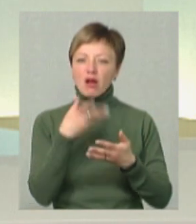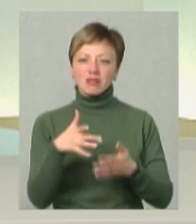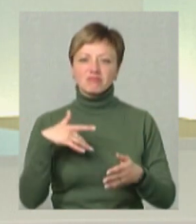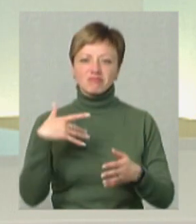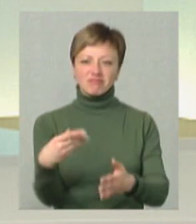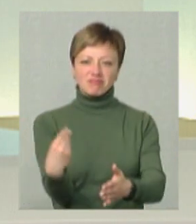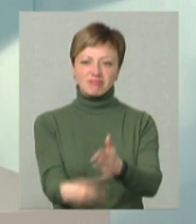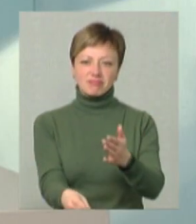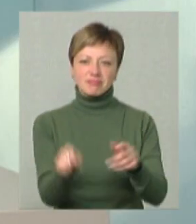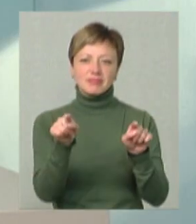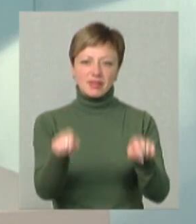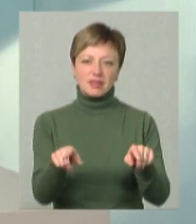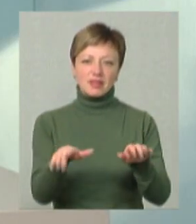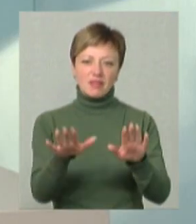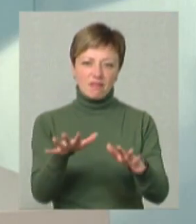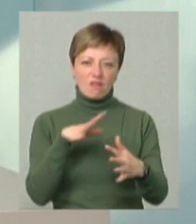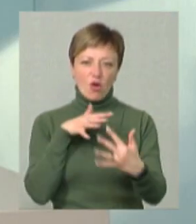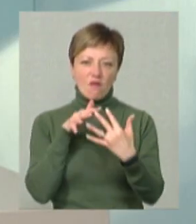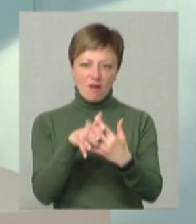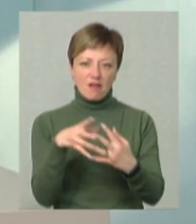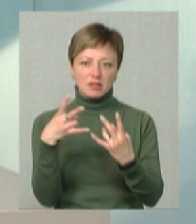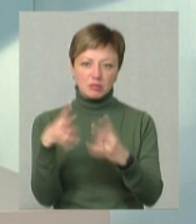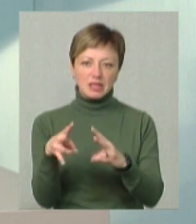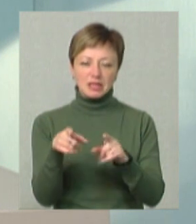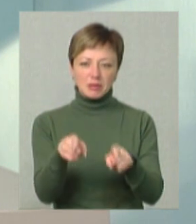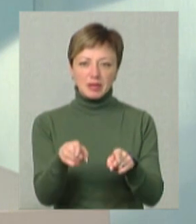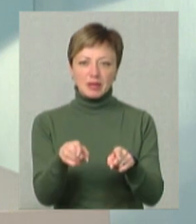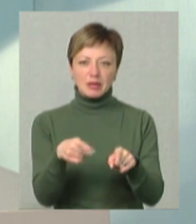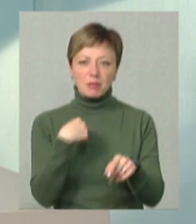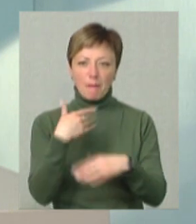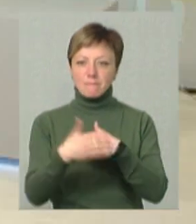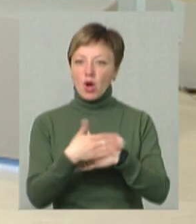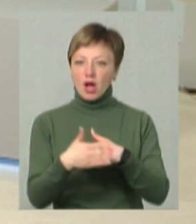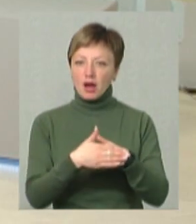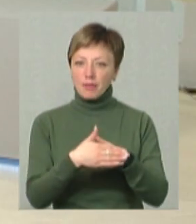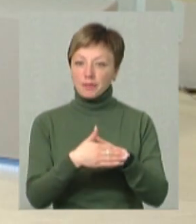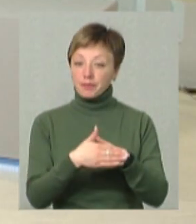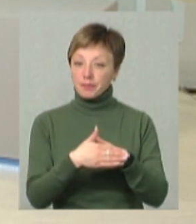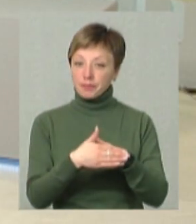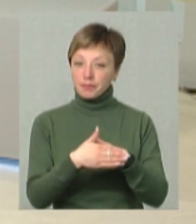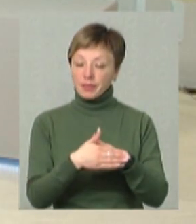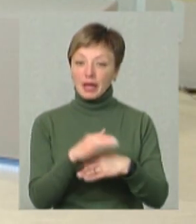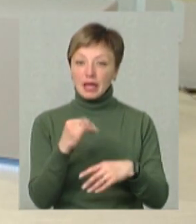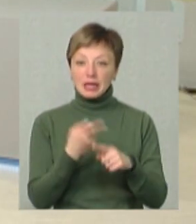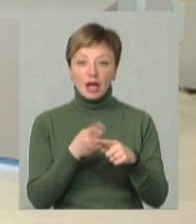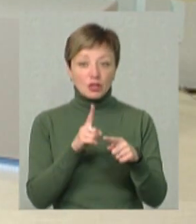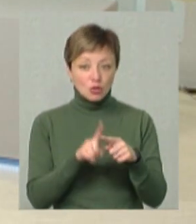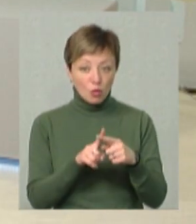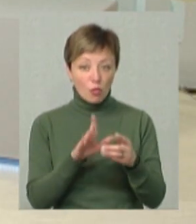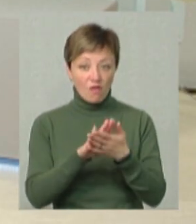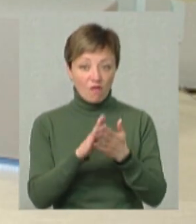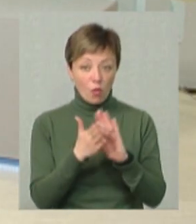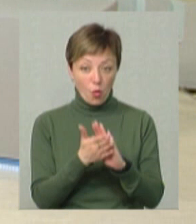ти ніхто. От ти воював, ти завдав збитків, і ми тебе покараємо. І на цьому фоні